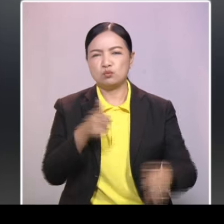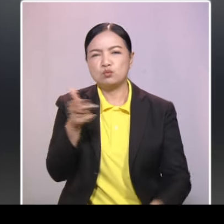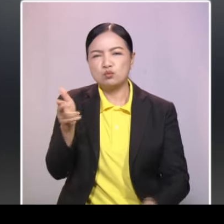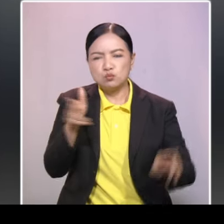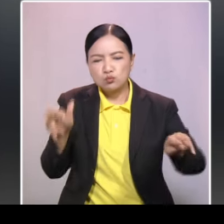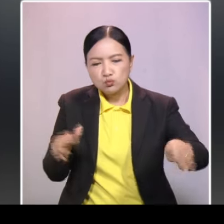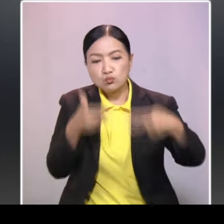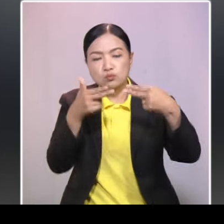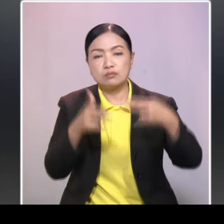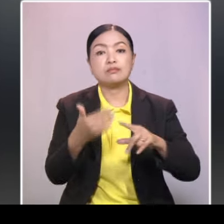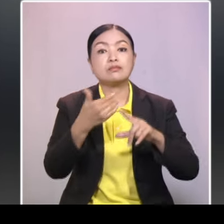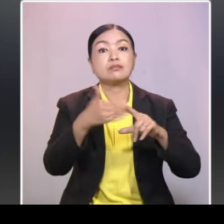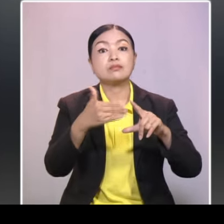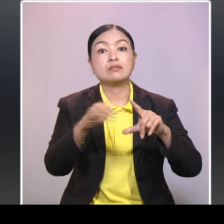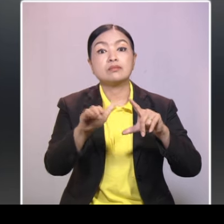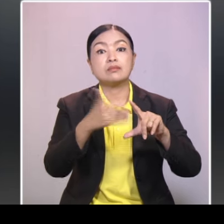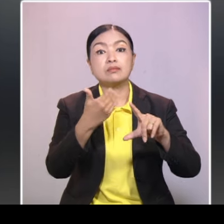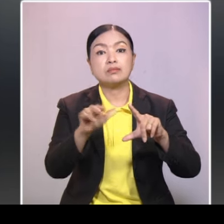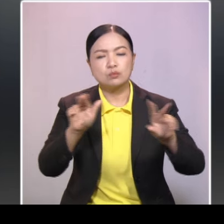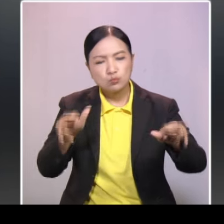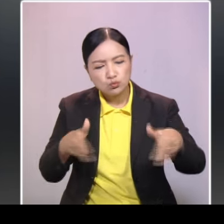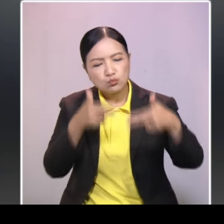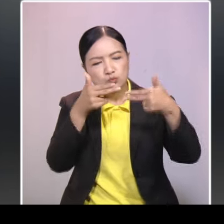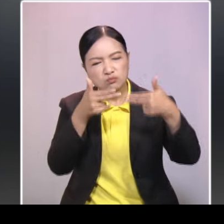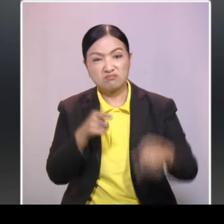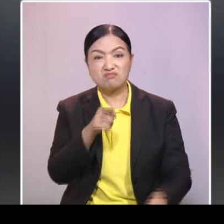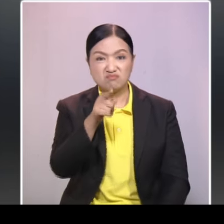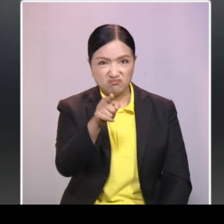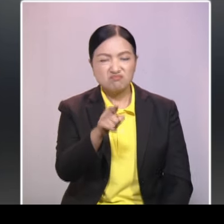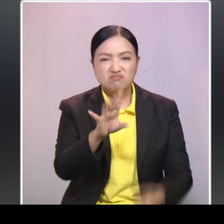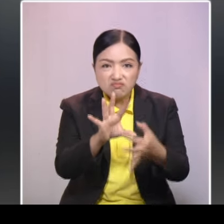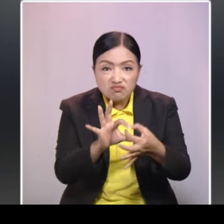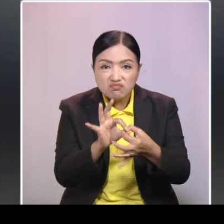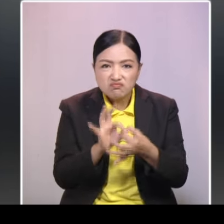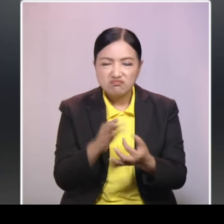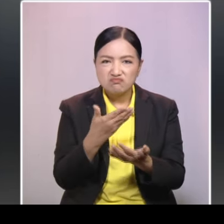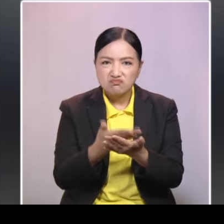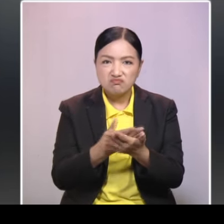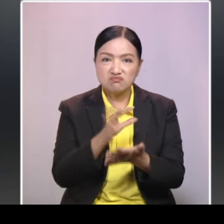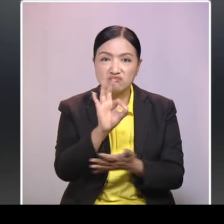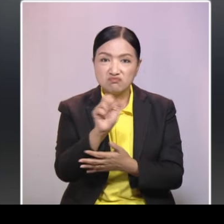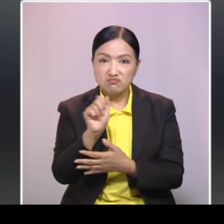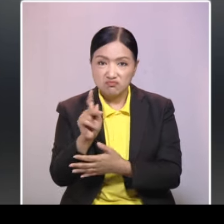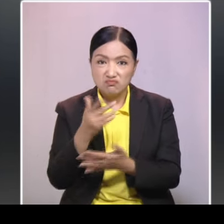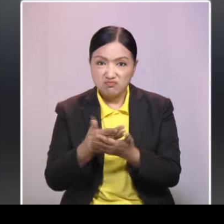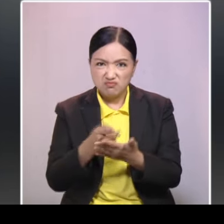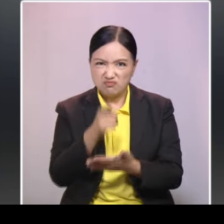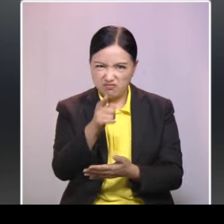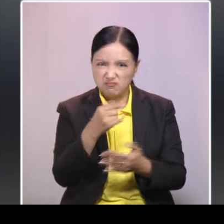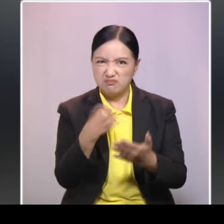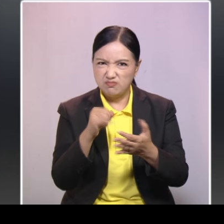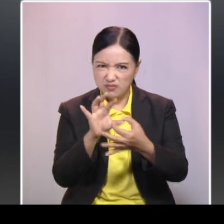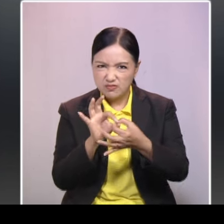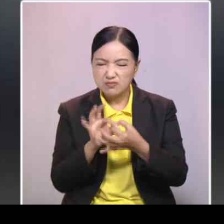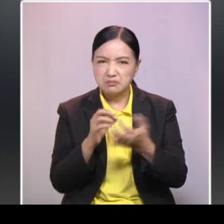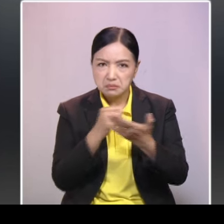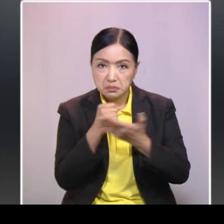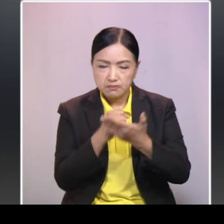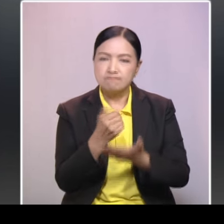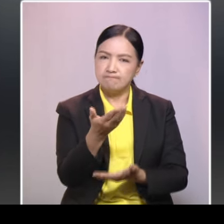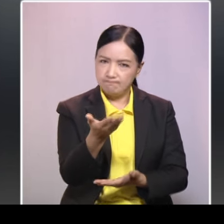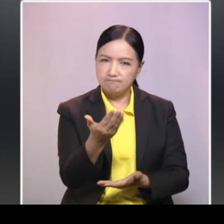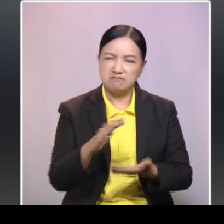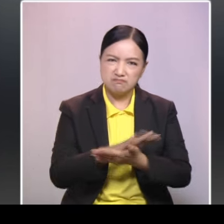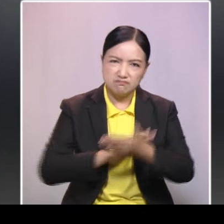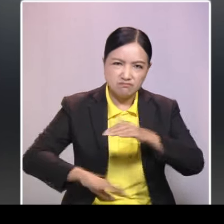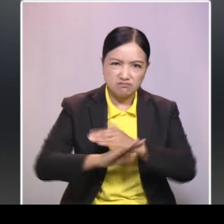โคอลผ่านลายลอกเยือบอกวคุณมีส่วเกี่ยวข้องกับคดีฟอกเงิน หรอคดียาเศษติดส่งออกส